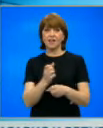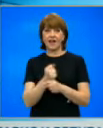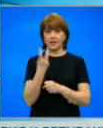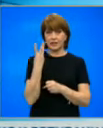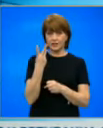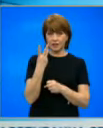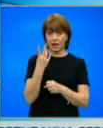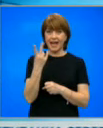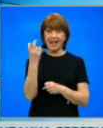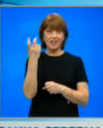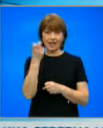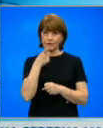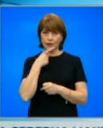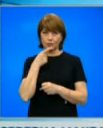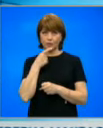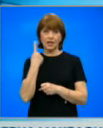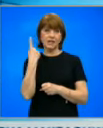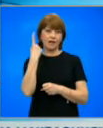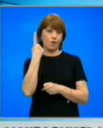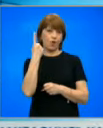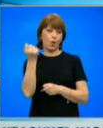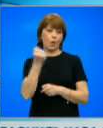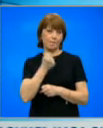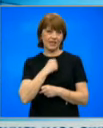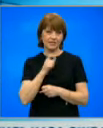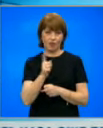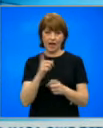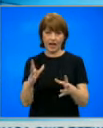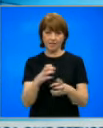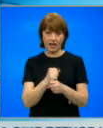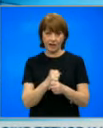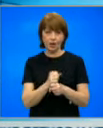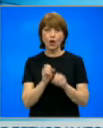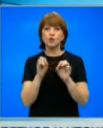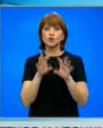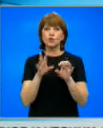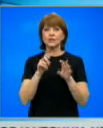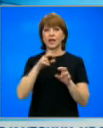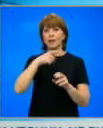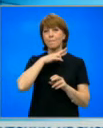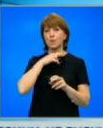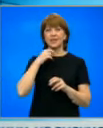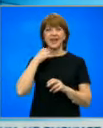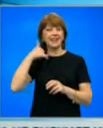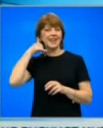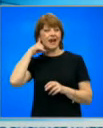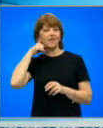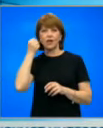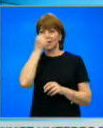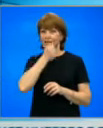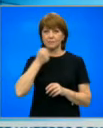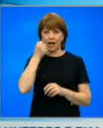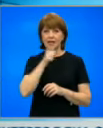през 2020 неразкрито е било 1 убийство. Съобщените на полицията телефонни измами през миналата година